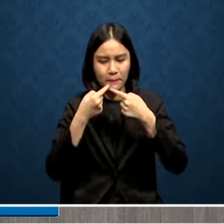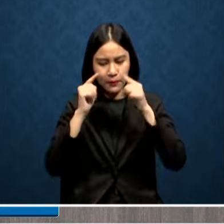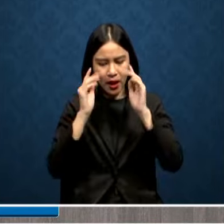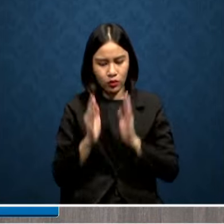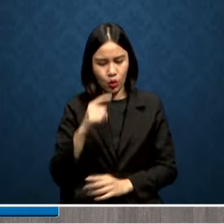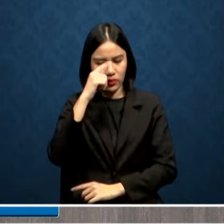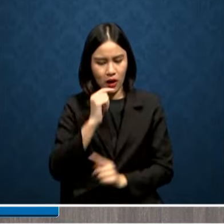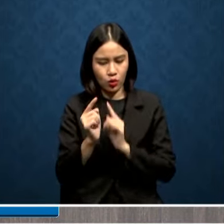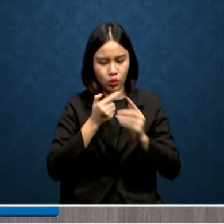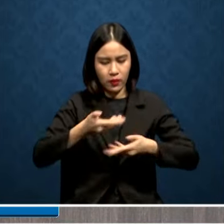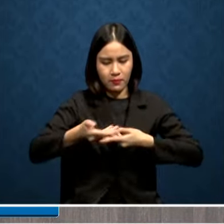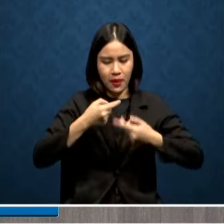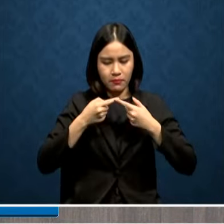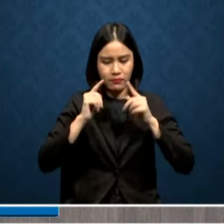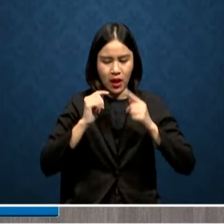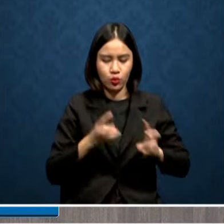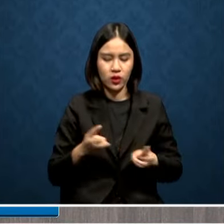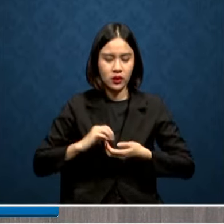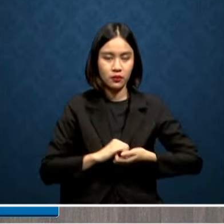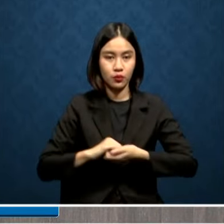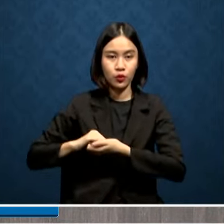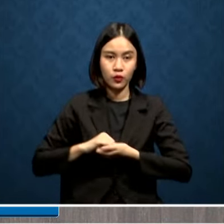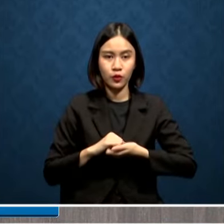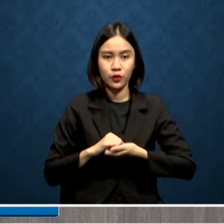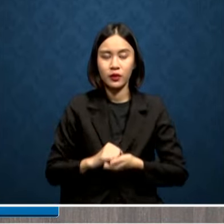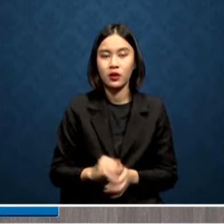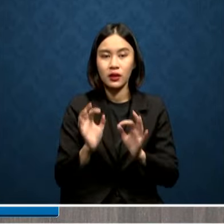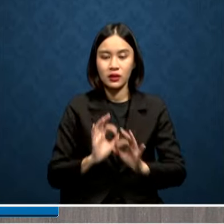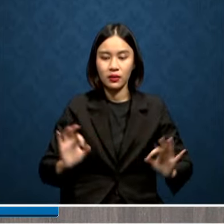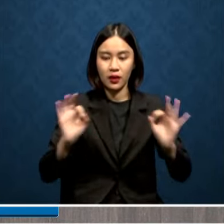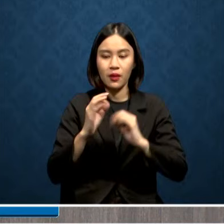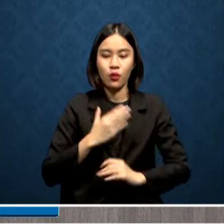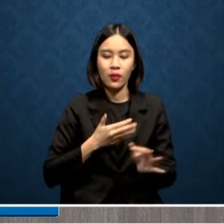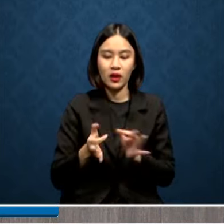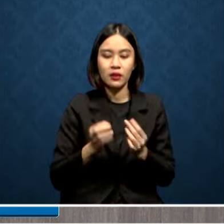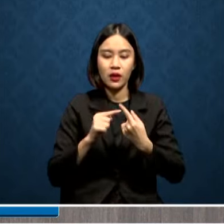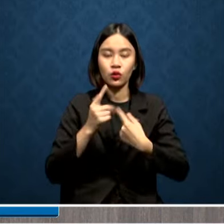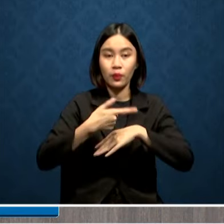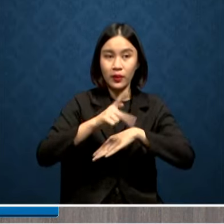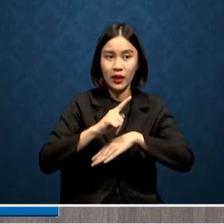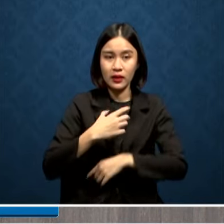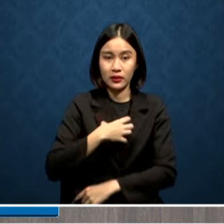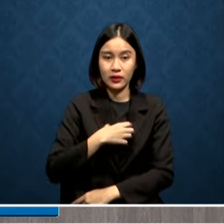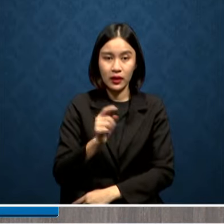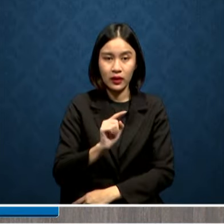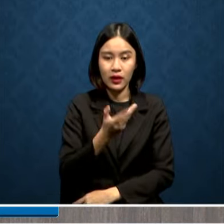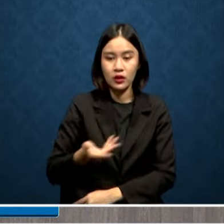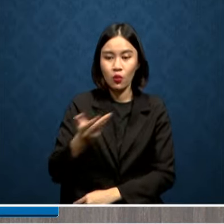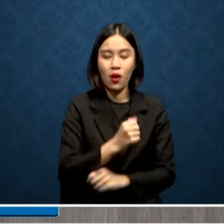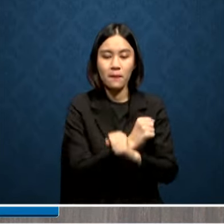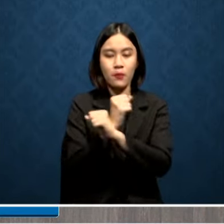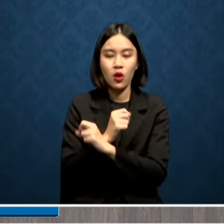ไทยจะเจรจากันได้โดยสันติวิธีดังนั้นผมจึงกราบเรียนท่านประธานครับว่าอยากให้เราป้องกัน